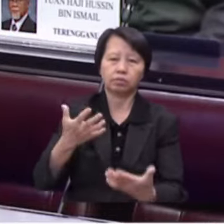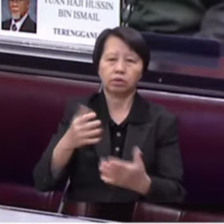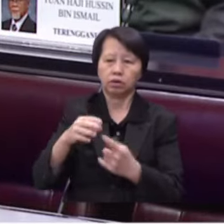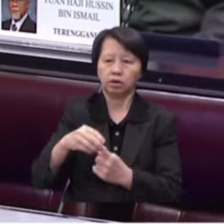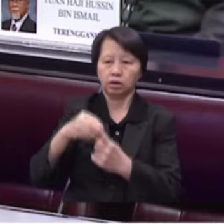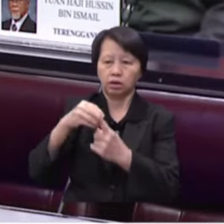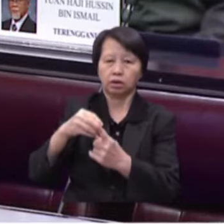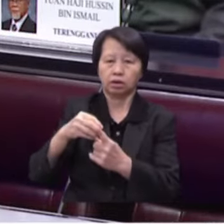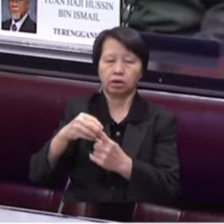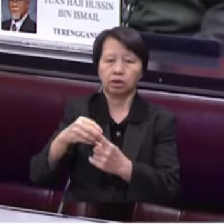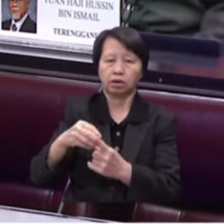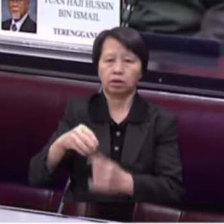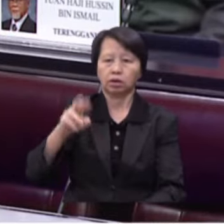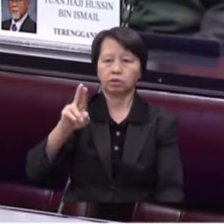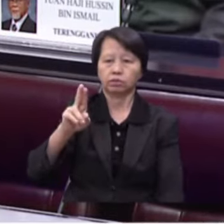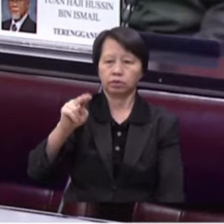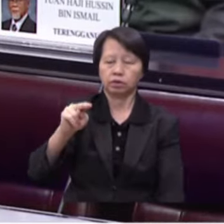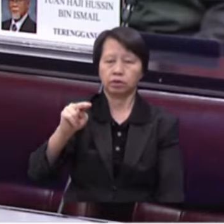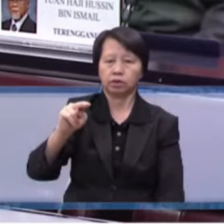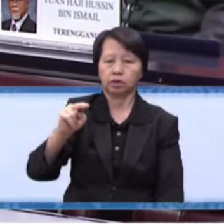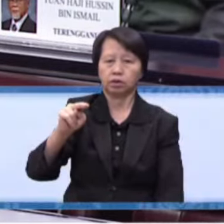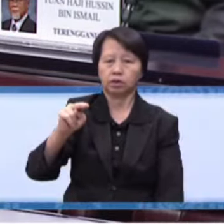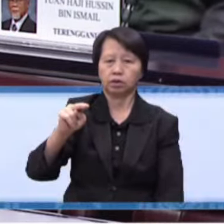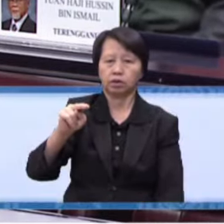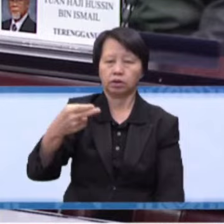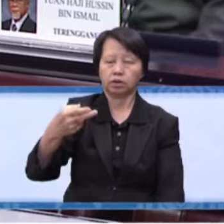surahan Jaya tinggi pedoman